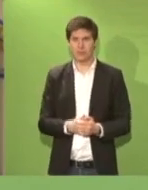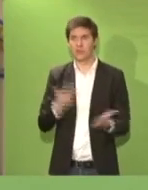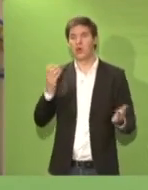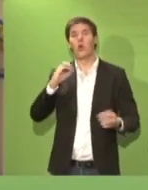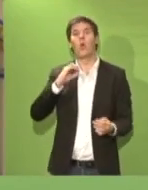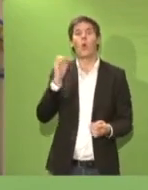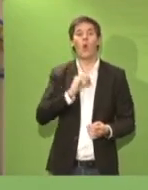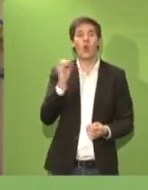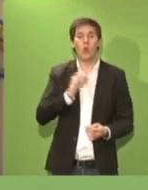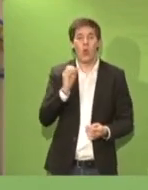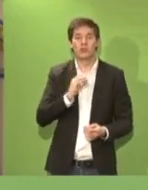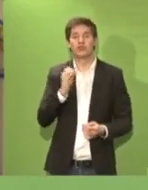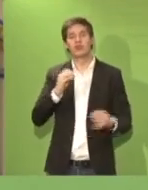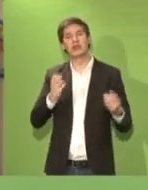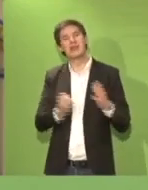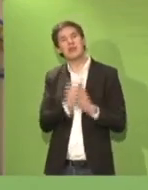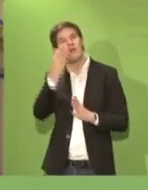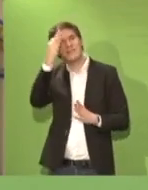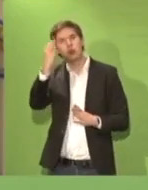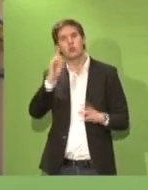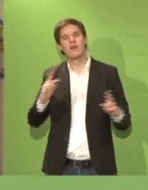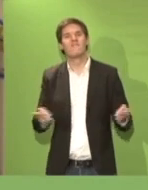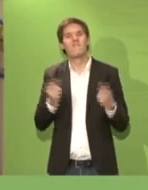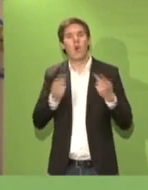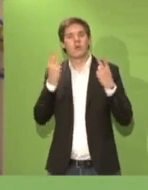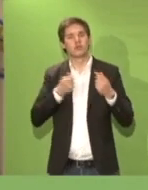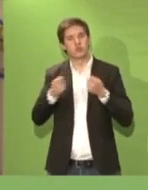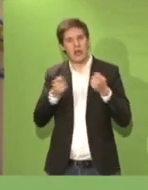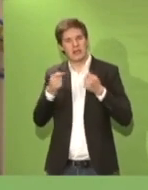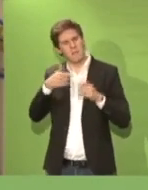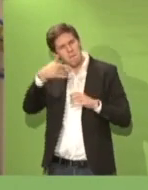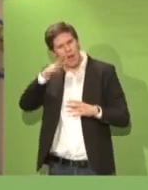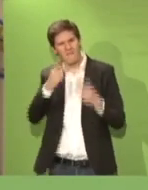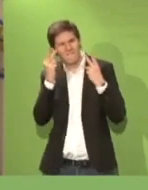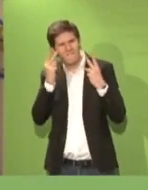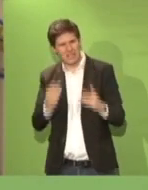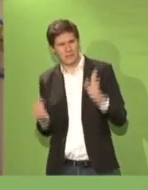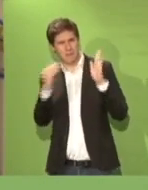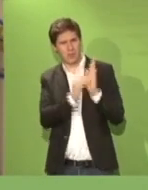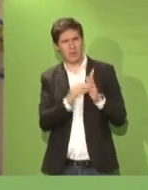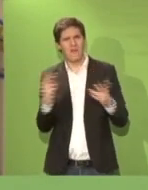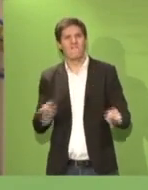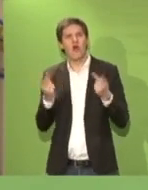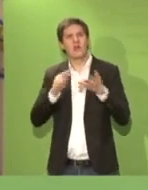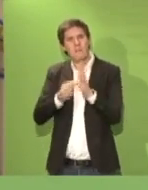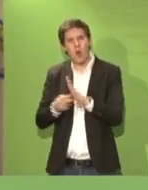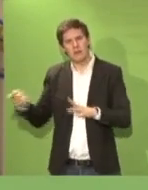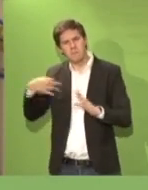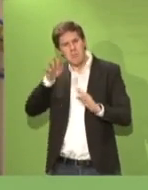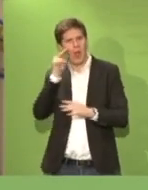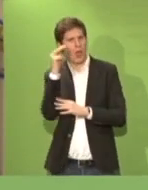Ökologische Innovations- und Förderstrategien müssen viel stärker in den Blickpunkt bei unserer Förderpolitik kommen, sowohl